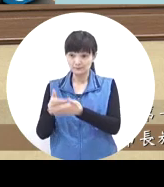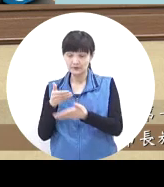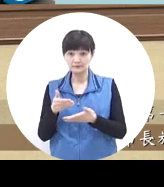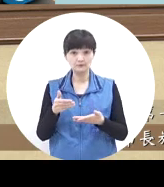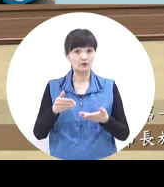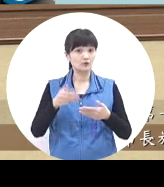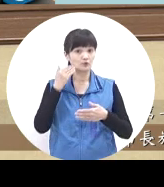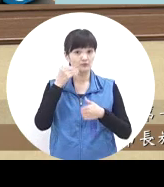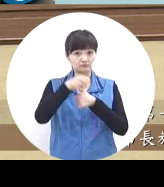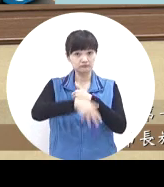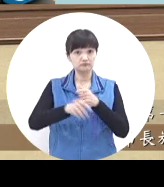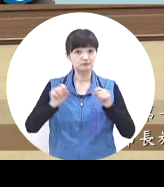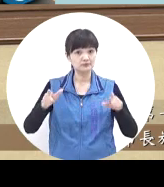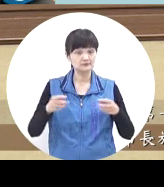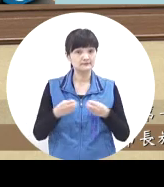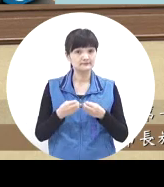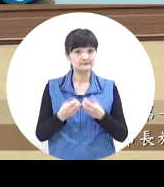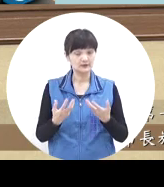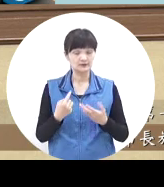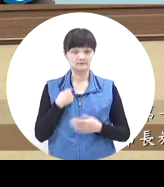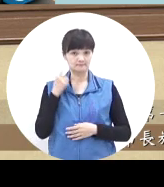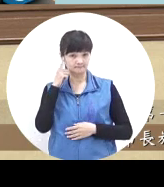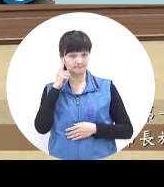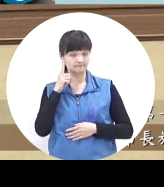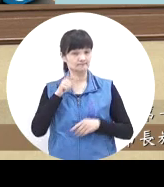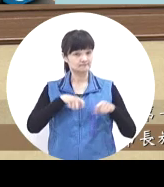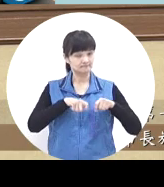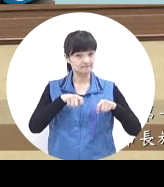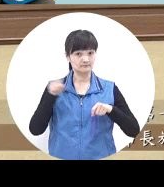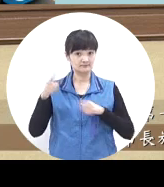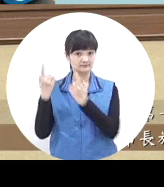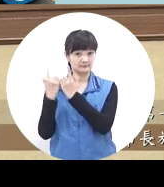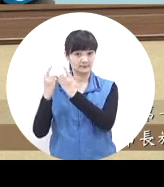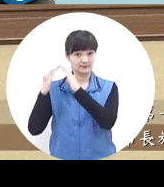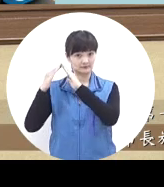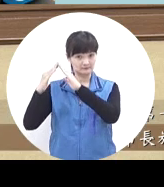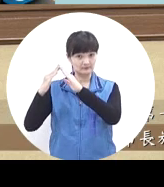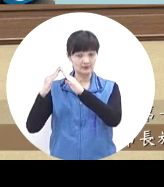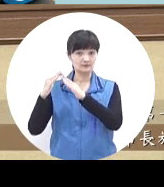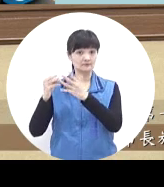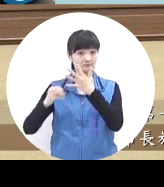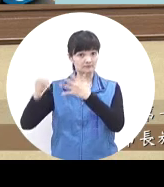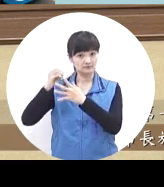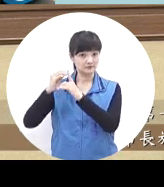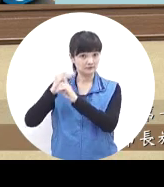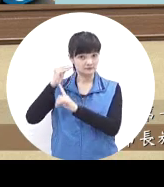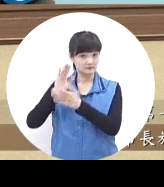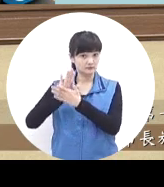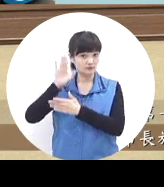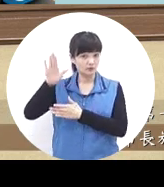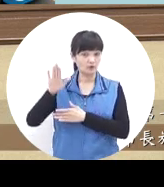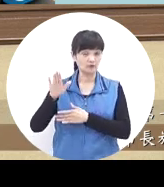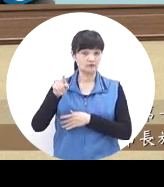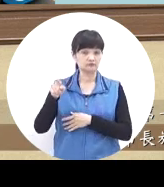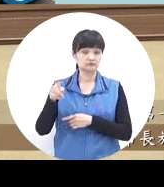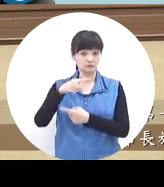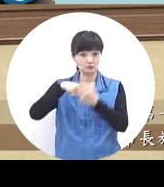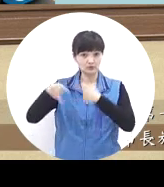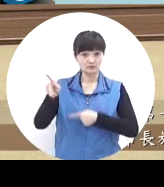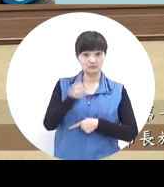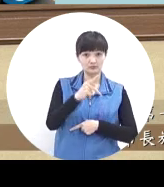量，我们要跟持续跟台北市在升级以后的转乘问题来做好跨市的整